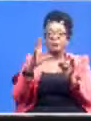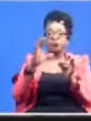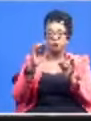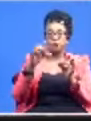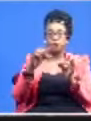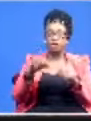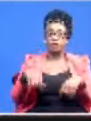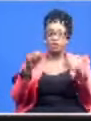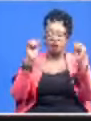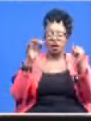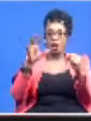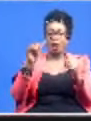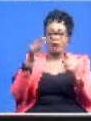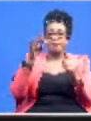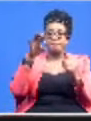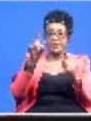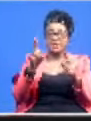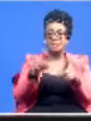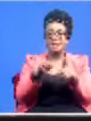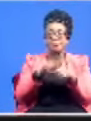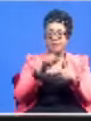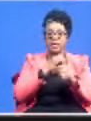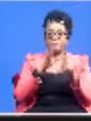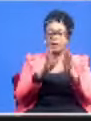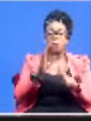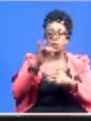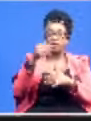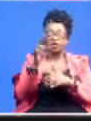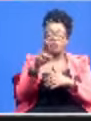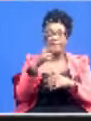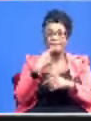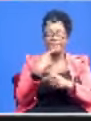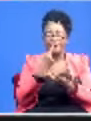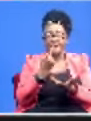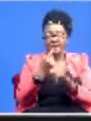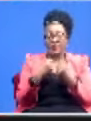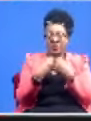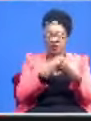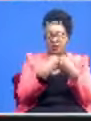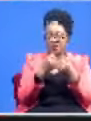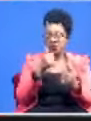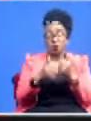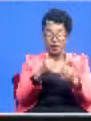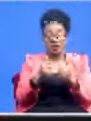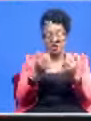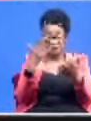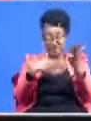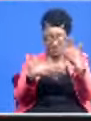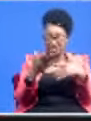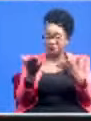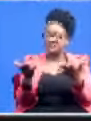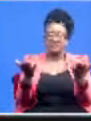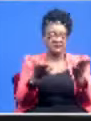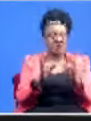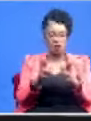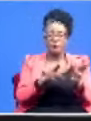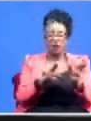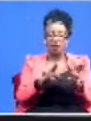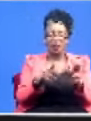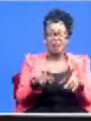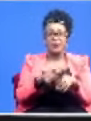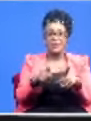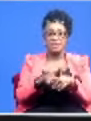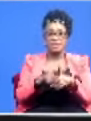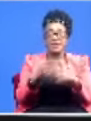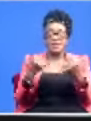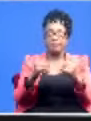Ahmed Abdullahi, ambaye pia ni gavana wa Wajir, amesema changamoto zinazoshuhudiwa ni za kawaida katika mchakato wa